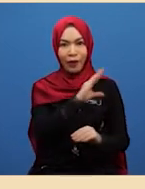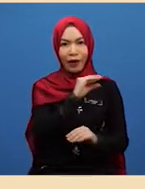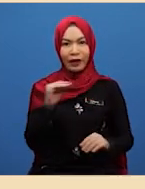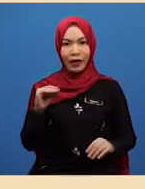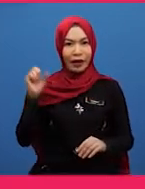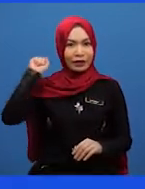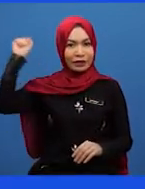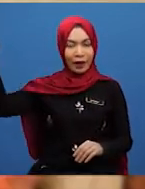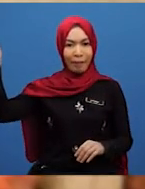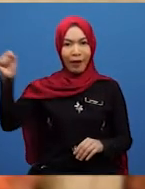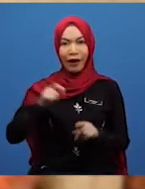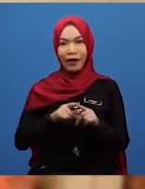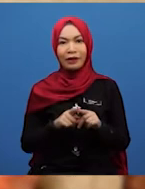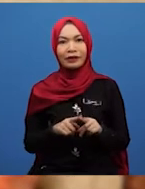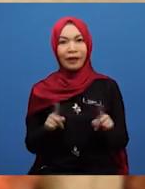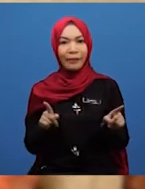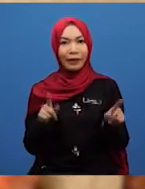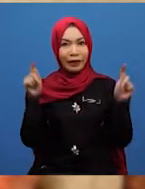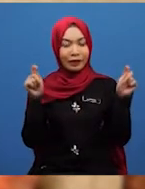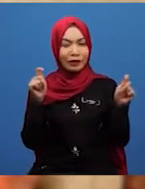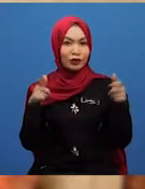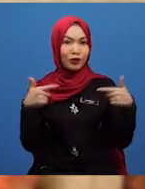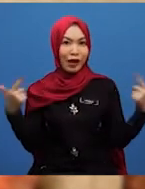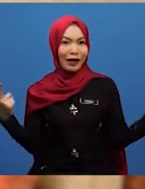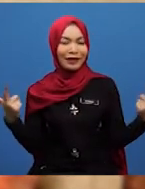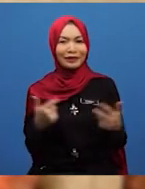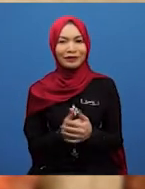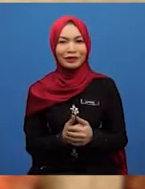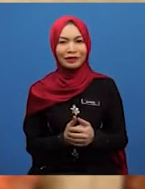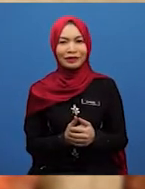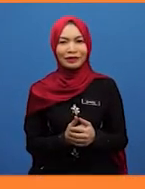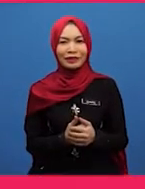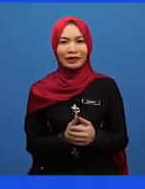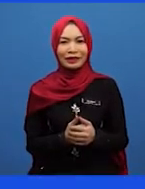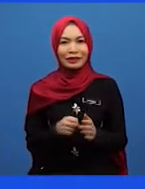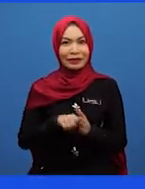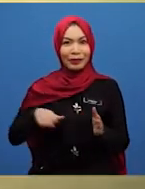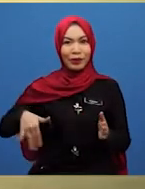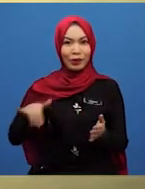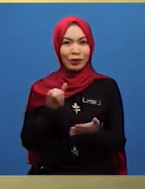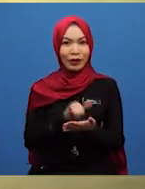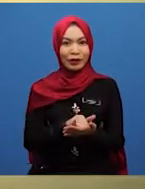topik yang lain pula. Tapi sebelum itu, mari kita lihat video ini.